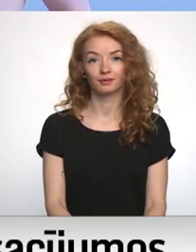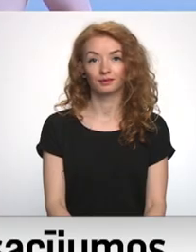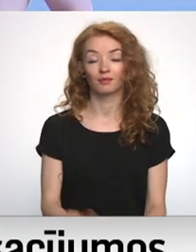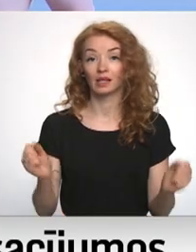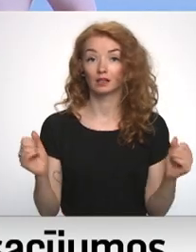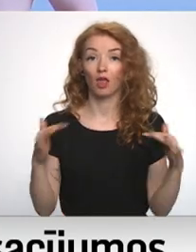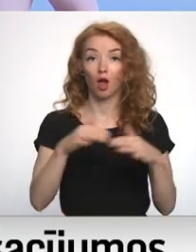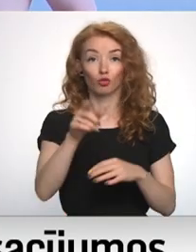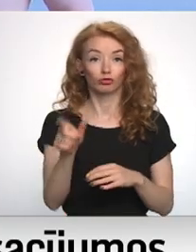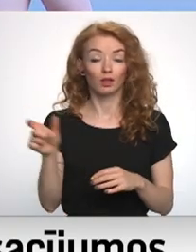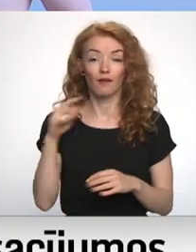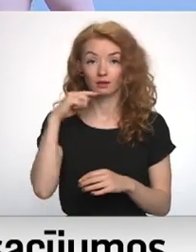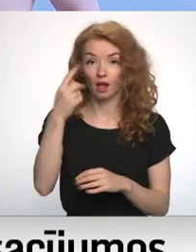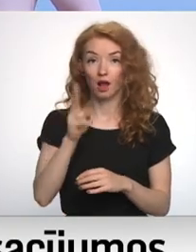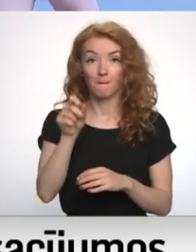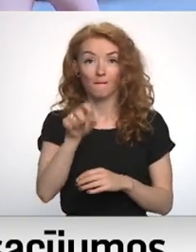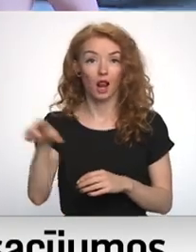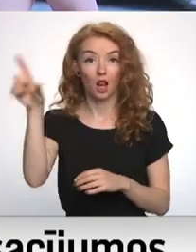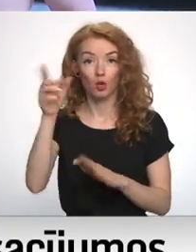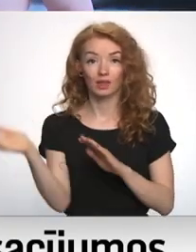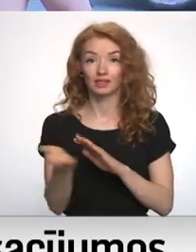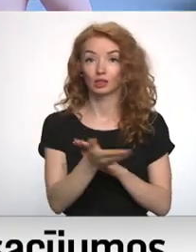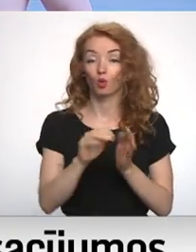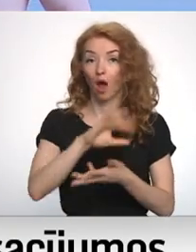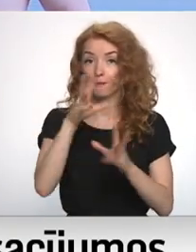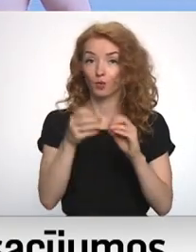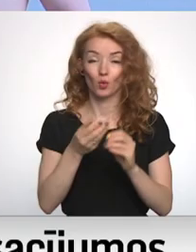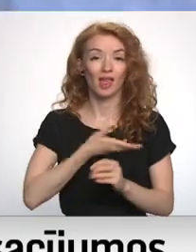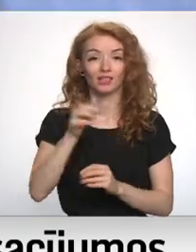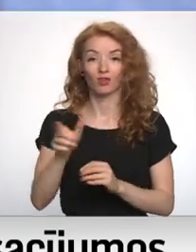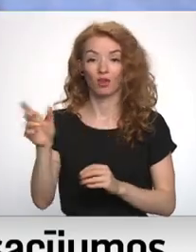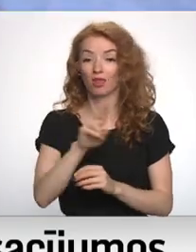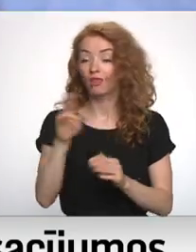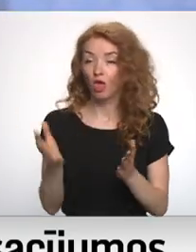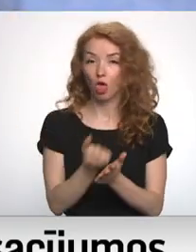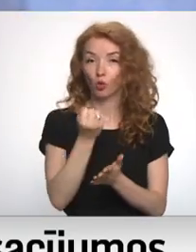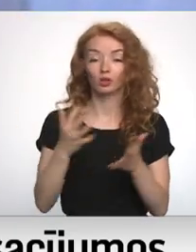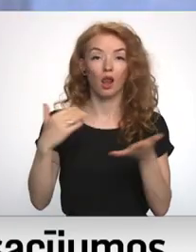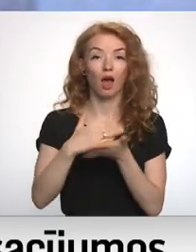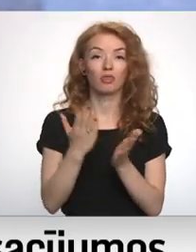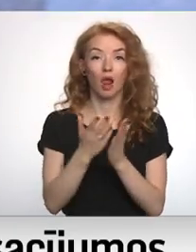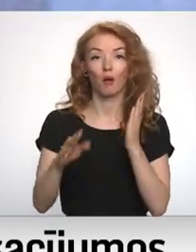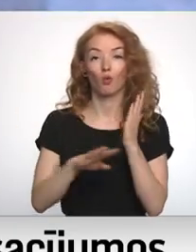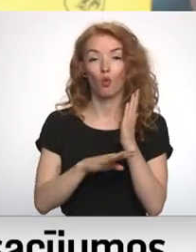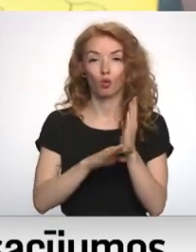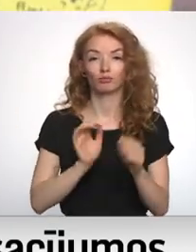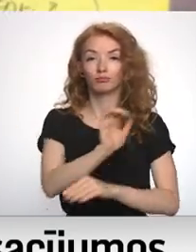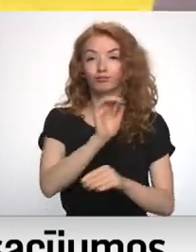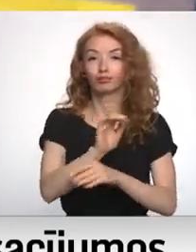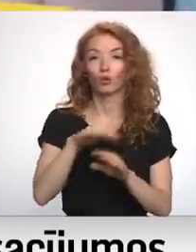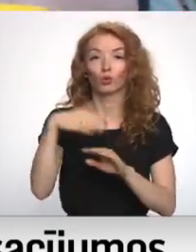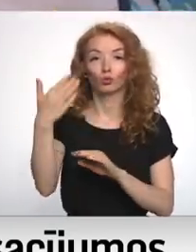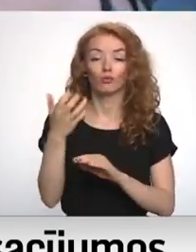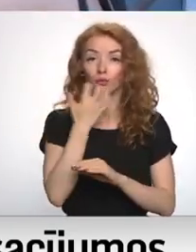Sanākušie argumentē, ka palielinot izcirsto apjomu, iedzīvotāji neko daudz neiegūs. Lielākā daļa kokmateriāla tiek eksportēta un apkaru